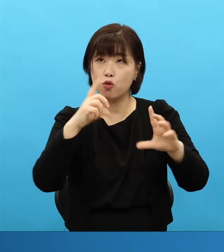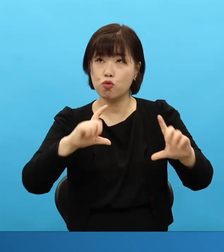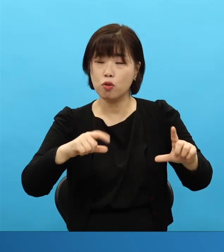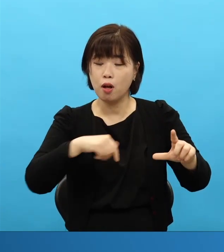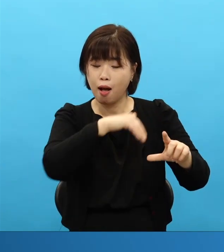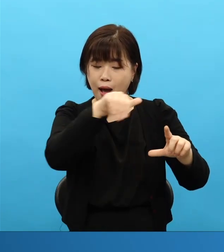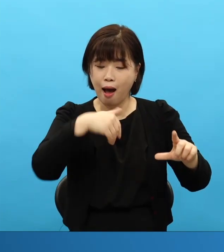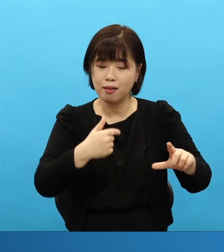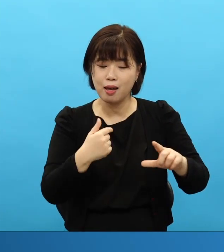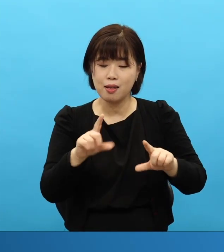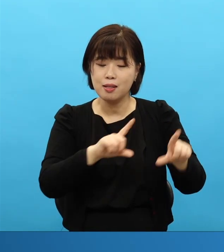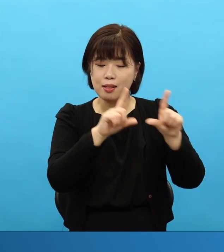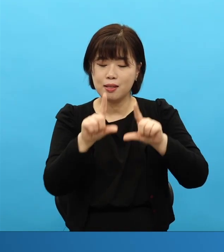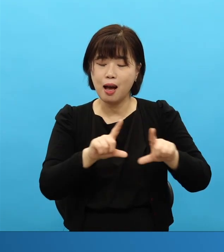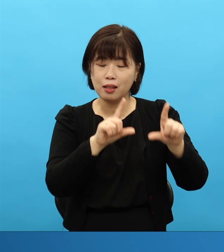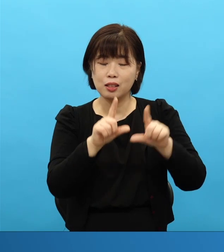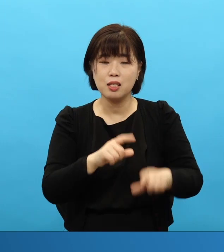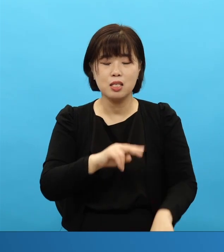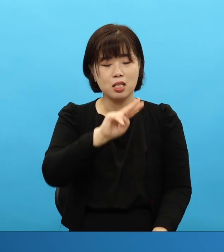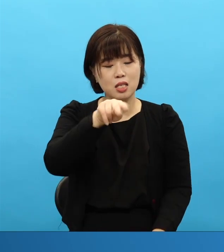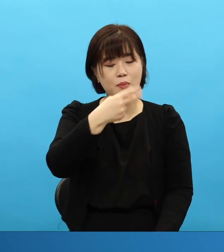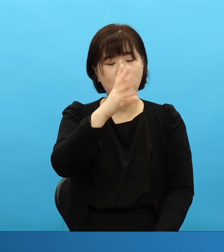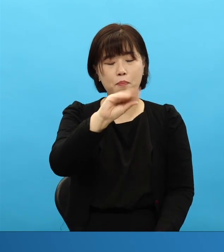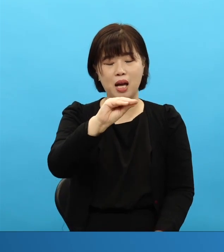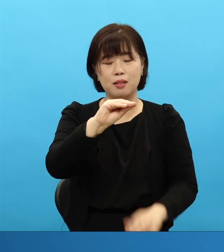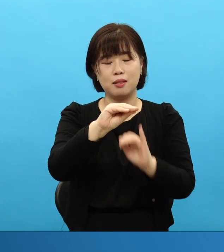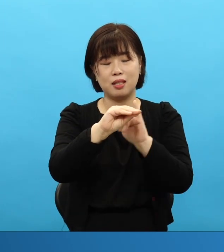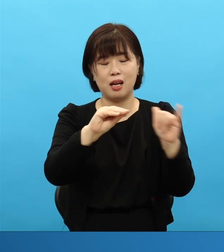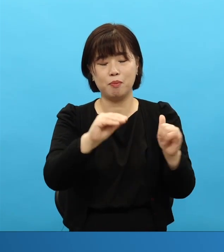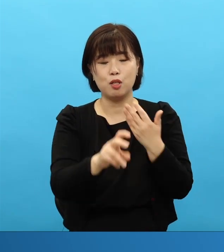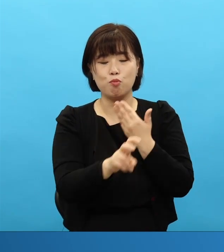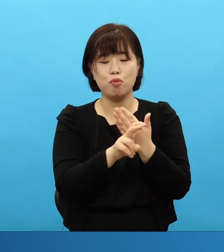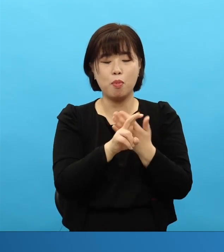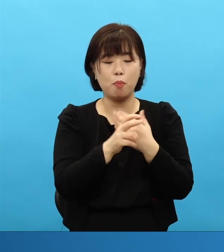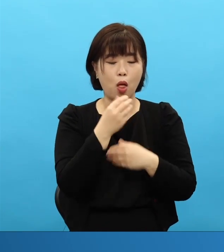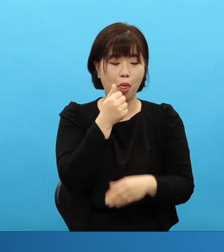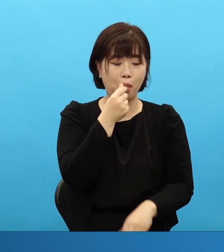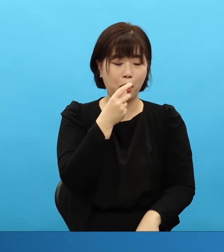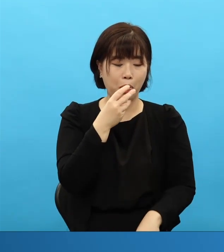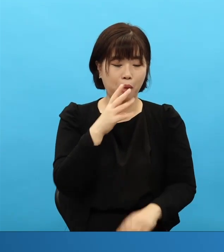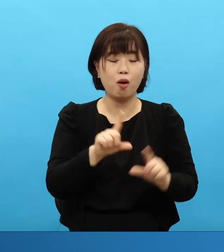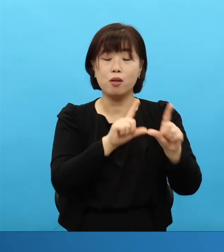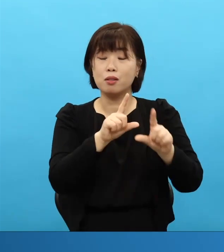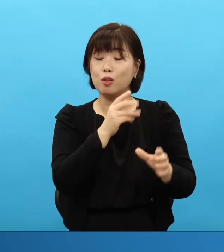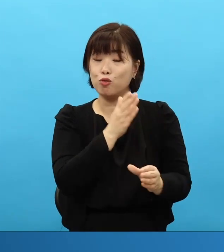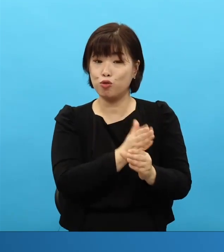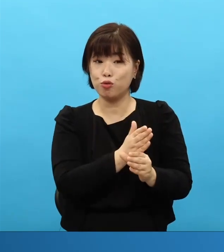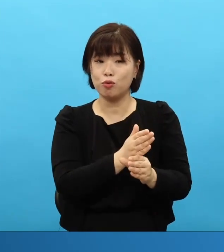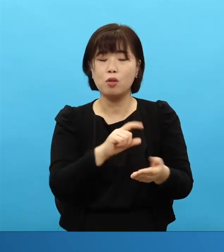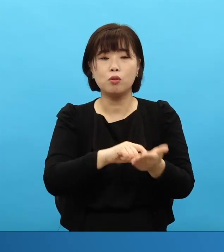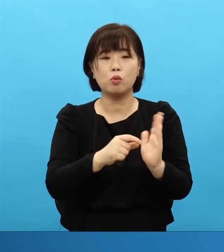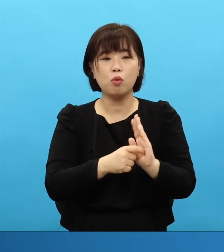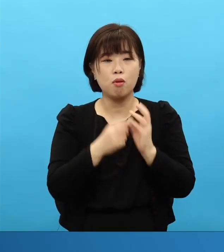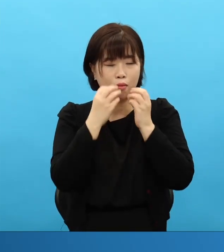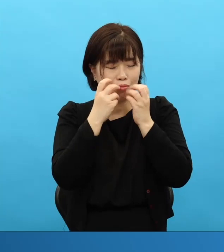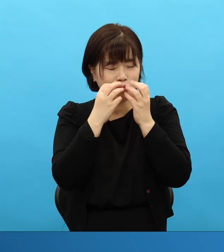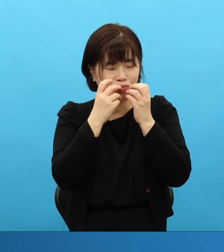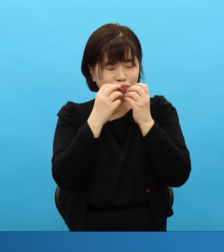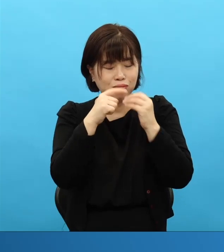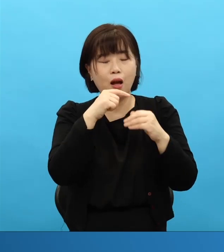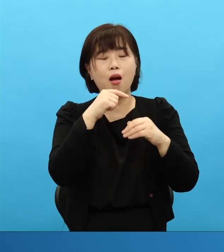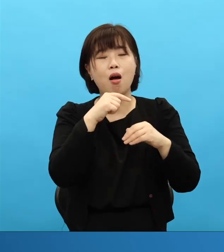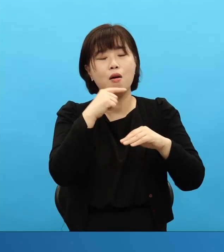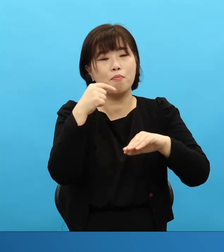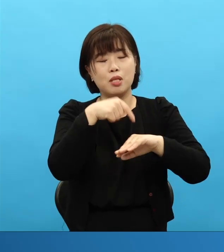头 맨날 우리는 백이민족, 배달의 민족 이러면 성경에 언한 얘기예요. 啊！我们总是说我们是一个快递的民族，这是圣经中没 어차피 有的。 마지막